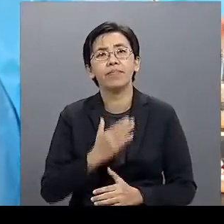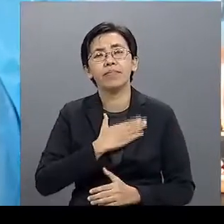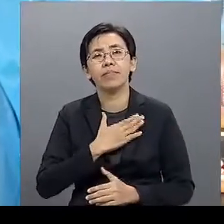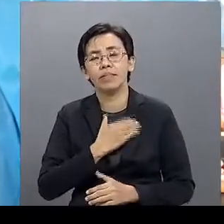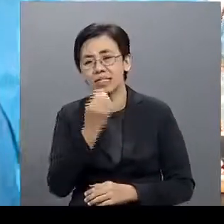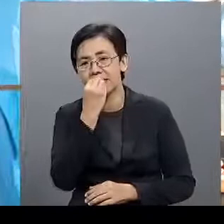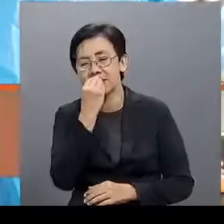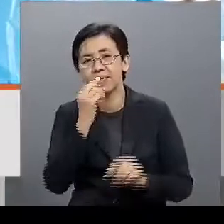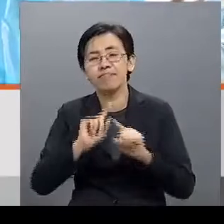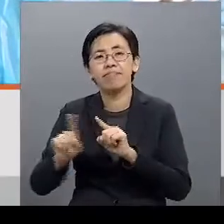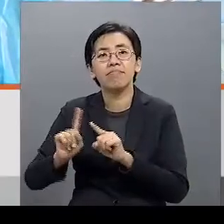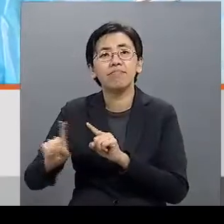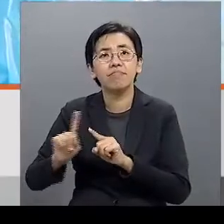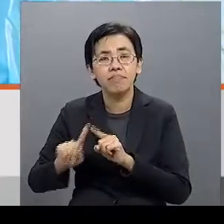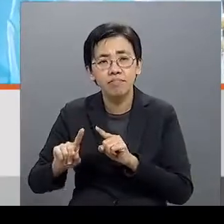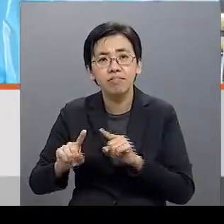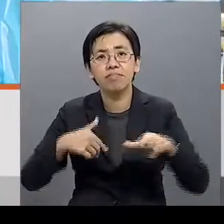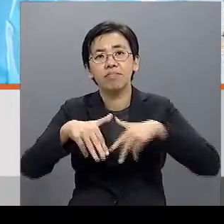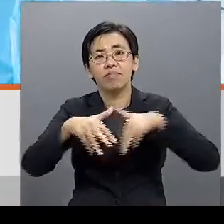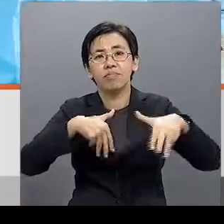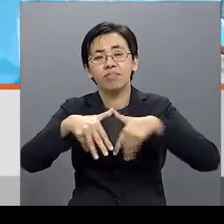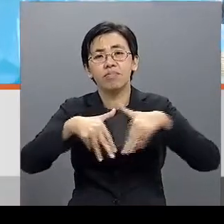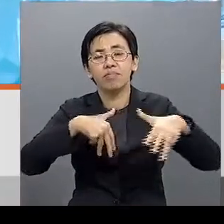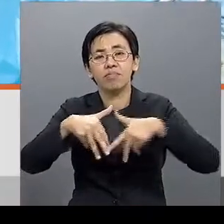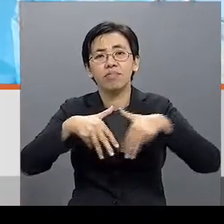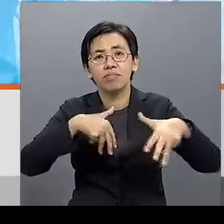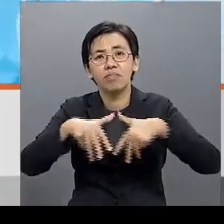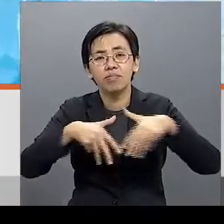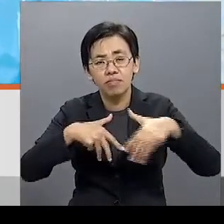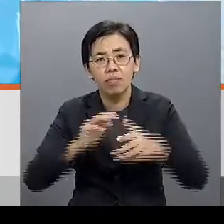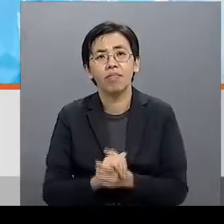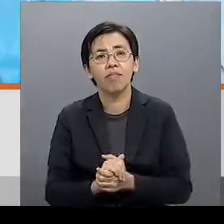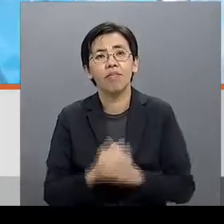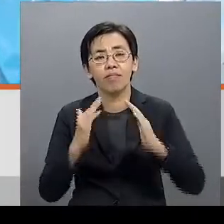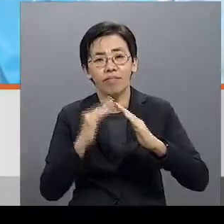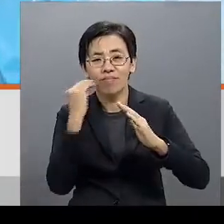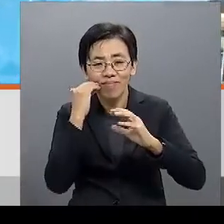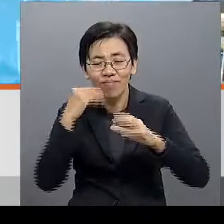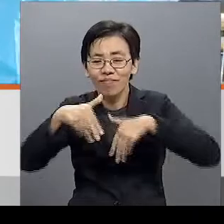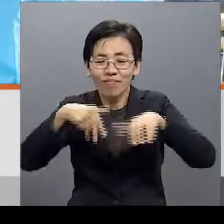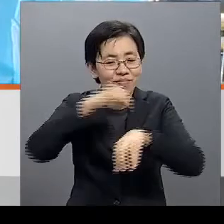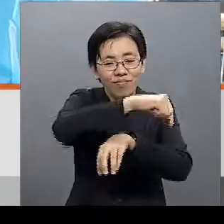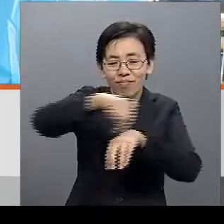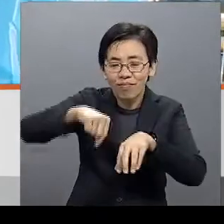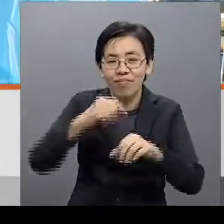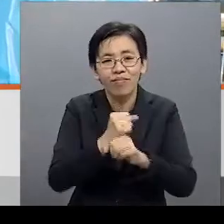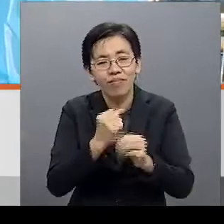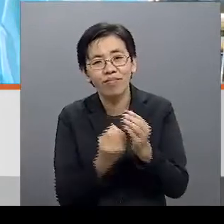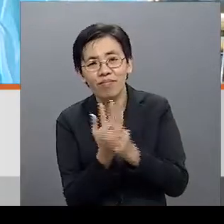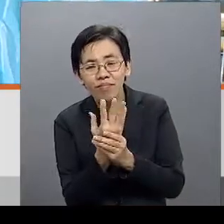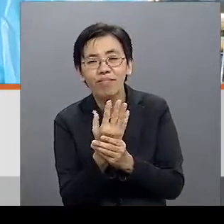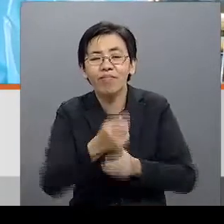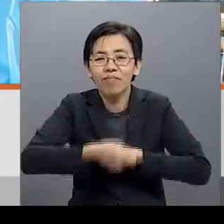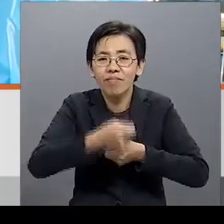ของชุมชนเมืองในทุกที่ของเมืองลำพูนเพราะว่าลำพูนเนี่ยสิ่งหนึ่งก็คือเป็นเมืองเกษตรก